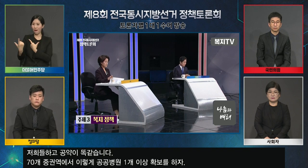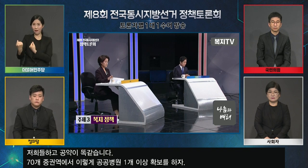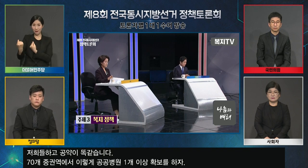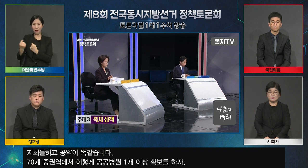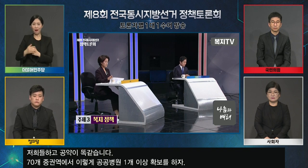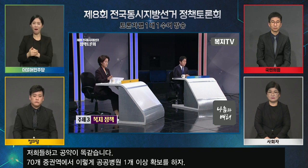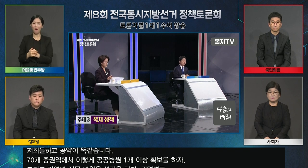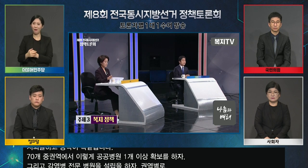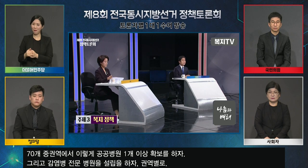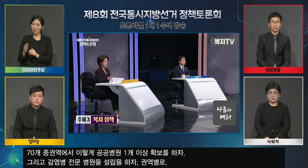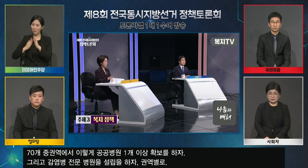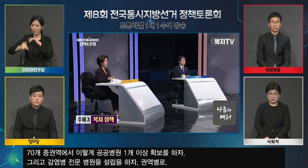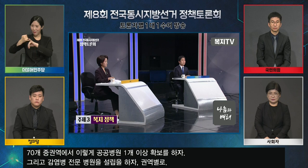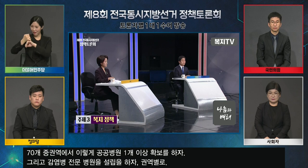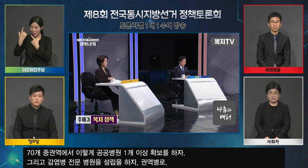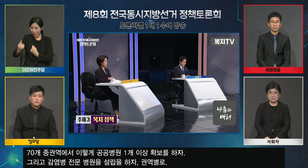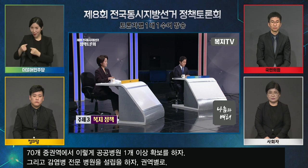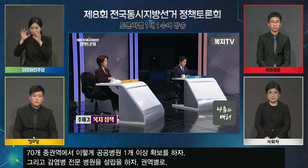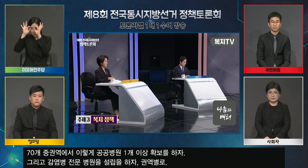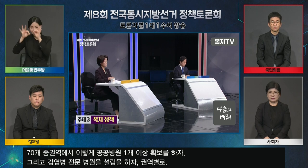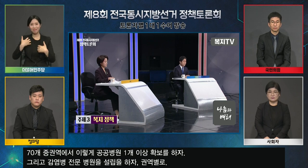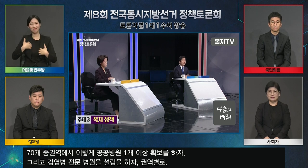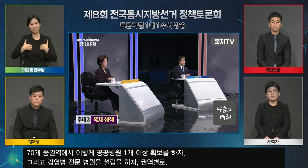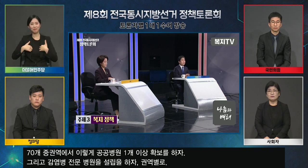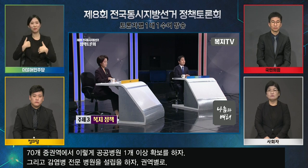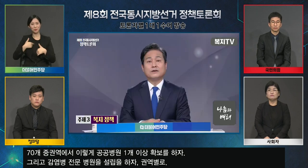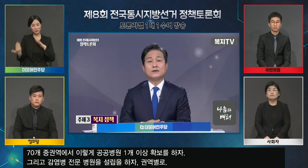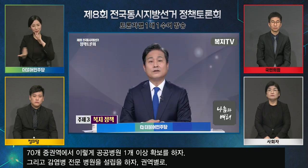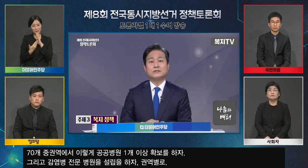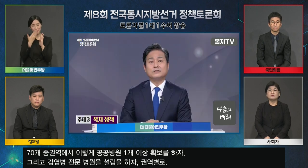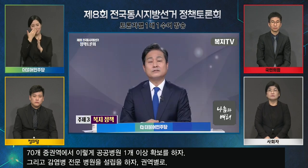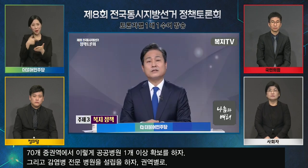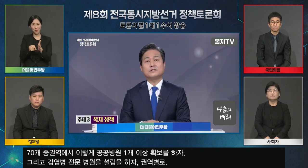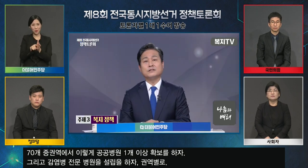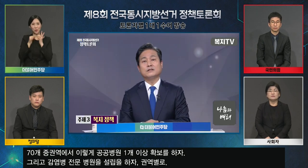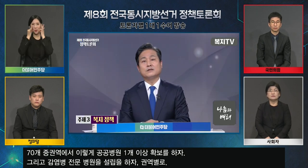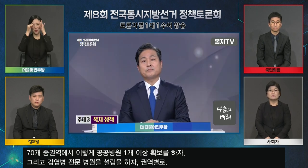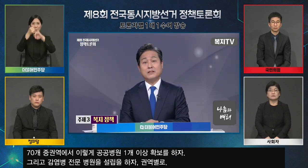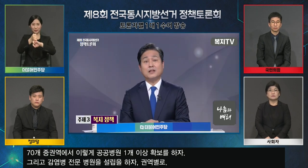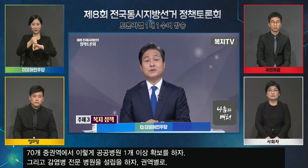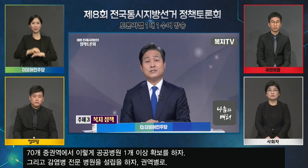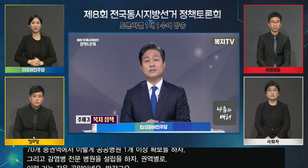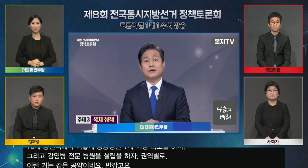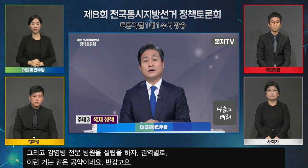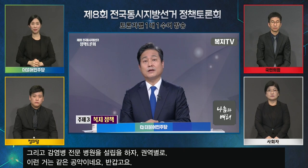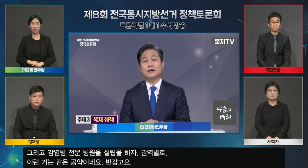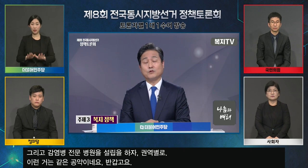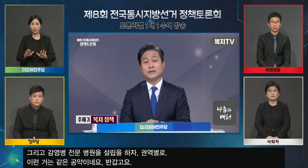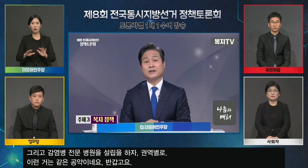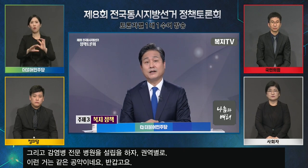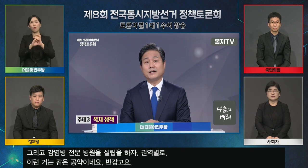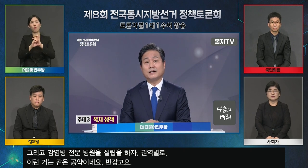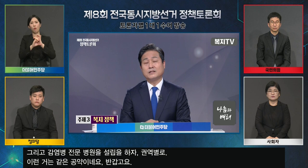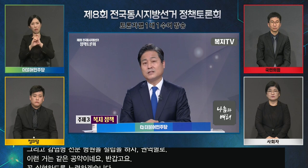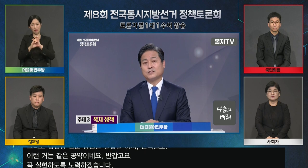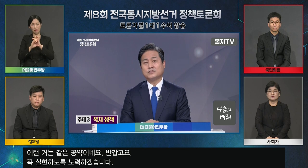반갑고요. 꼭 실현하도록 노력하겠습니다. 사실 팬데믹 시대가 되니까 전